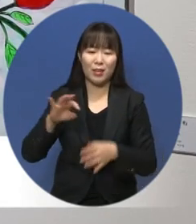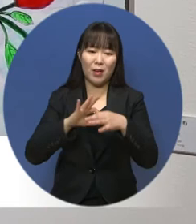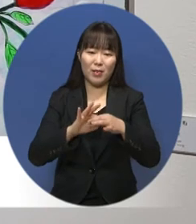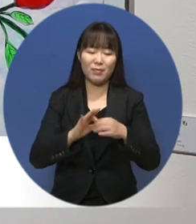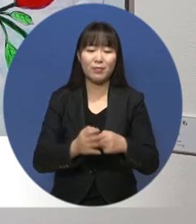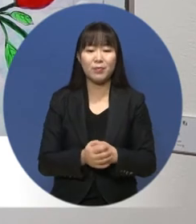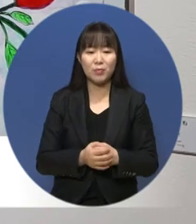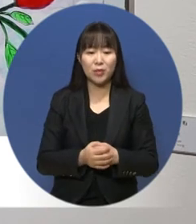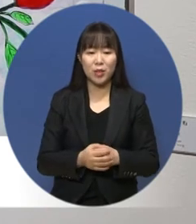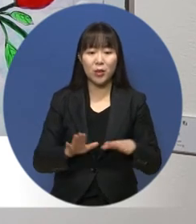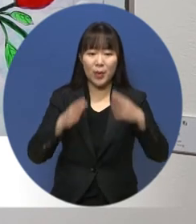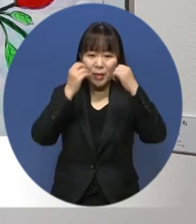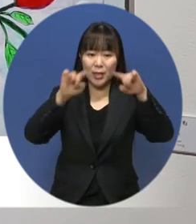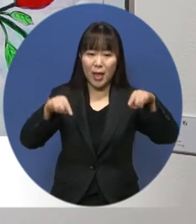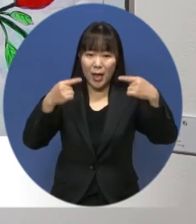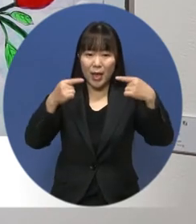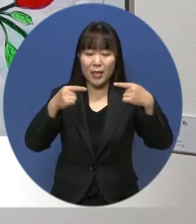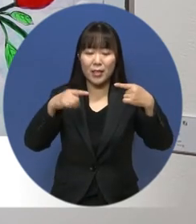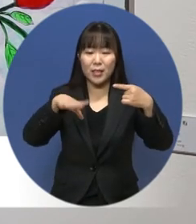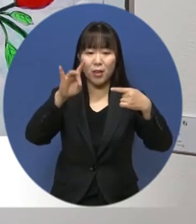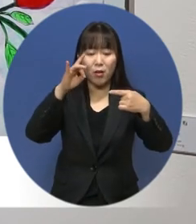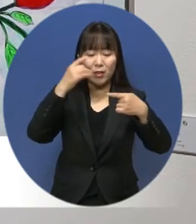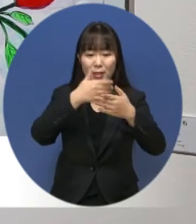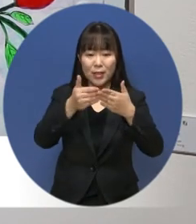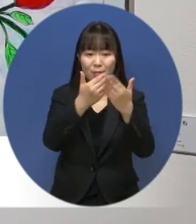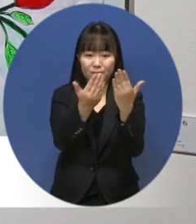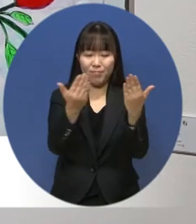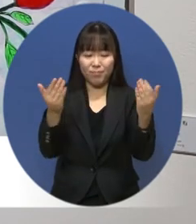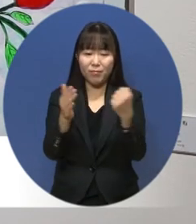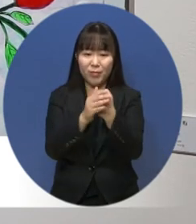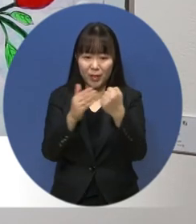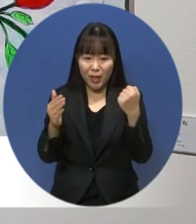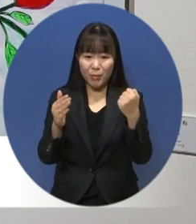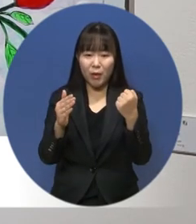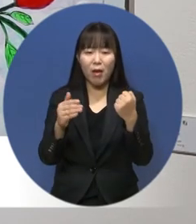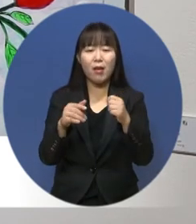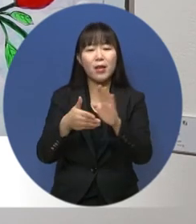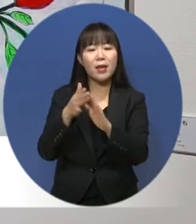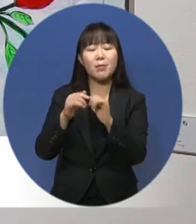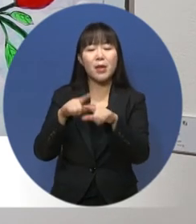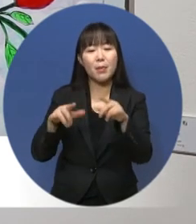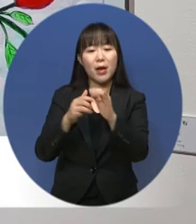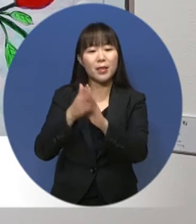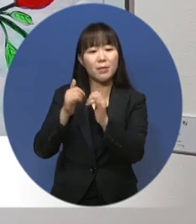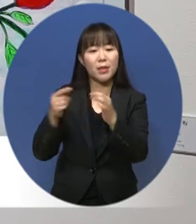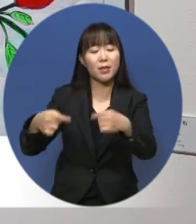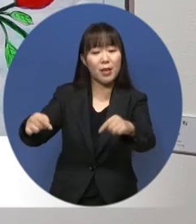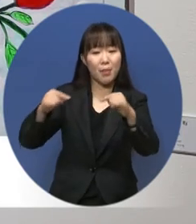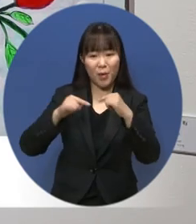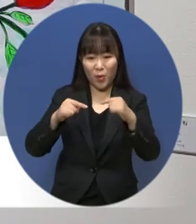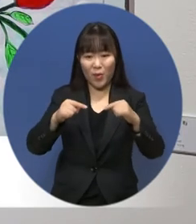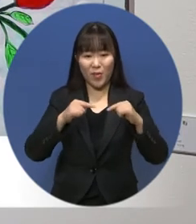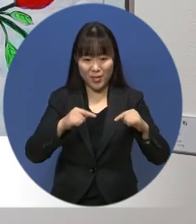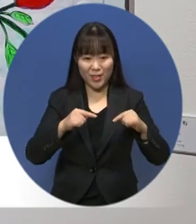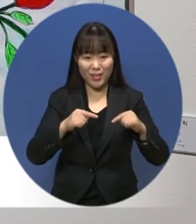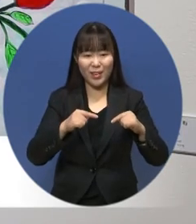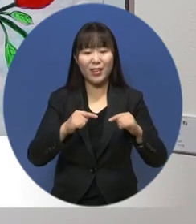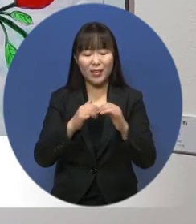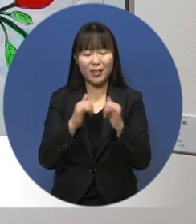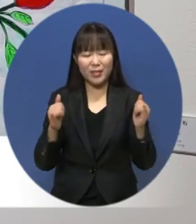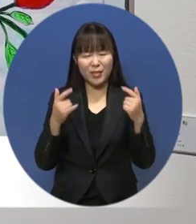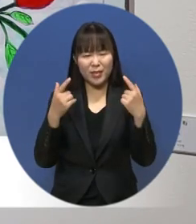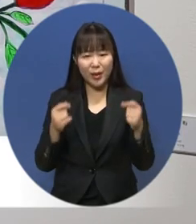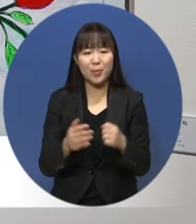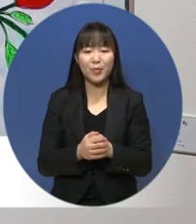이 새해 첫 전시였기 때문에 작가나 또 일반 시민들이 참여를 하고 있어요. 그래서 일반